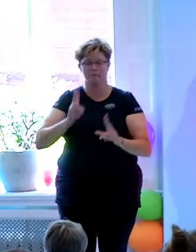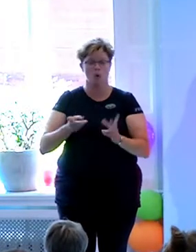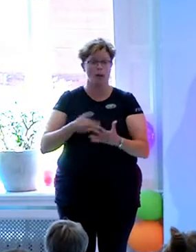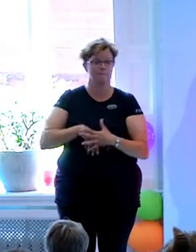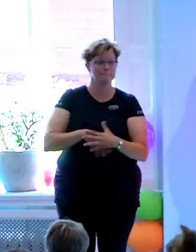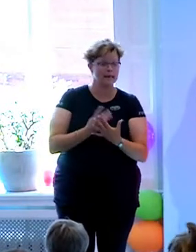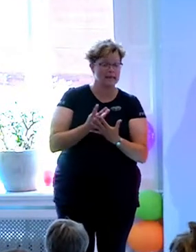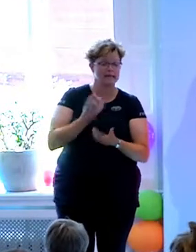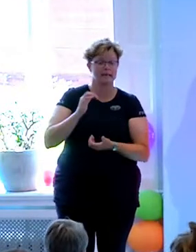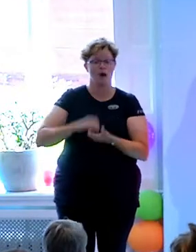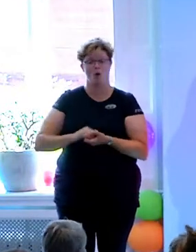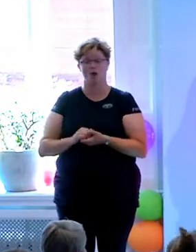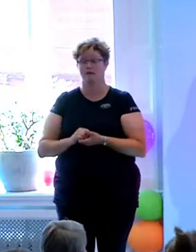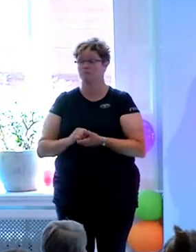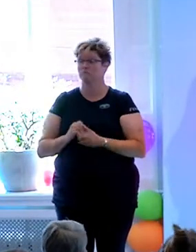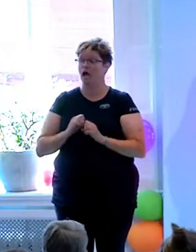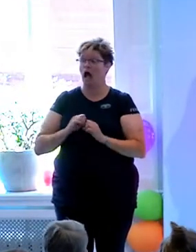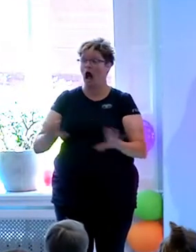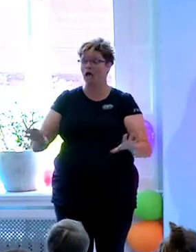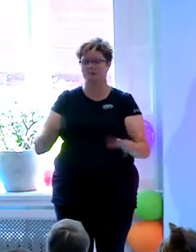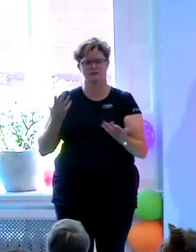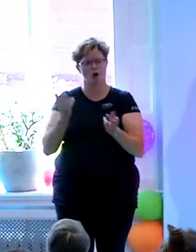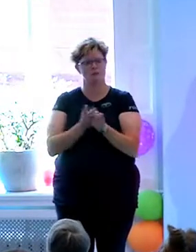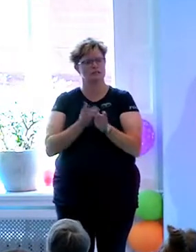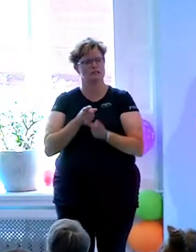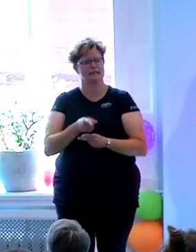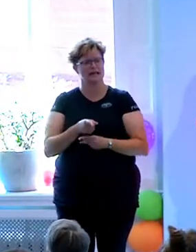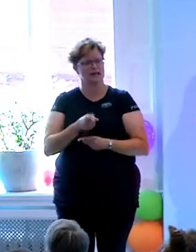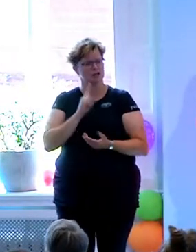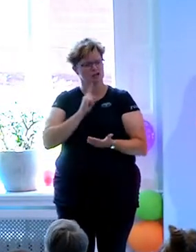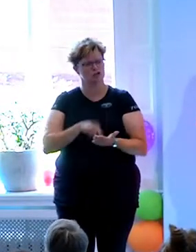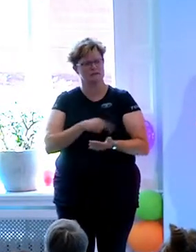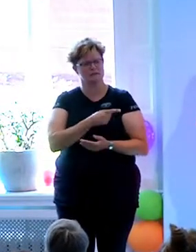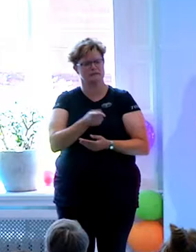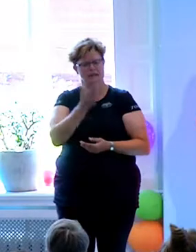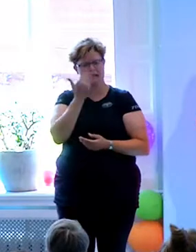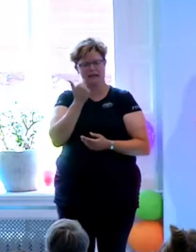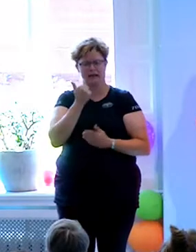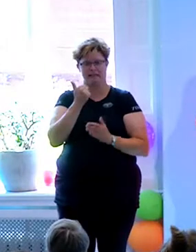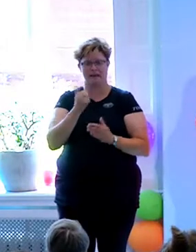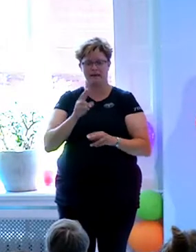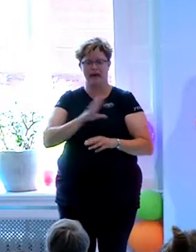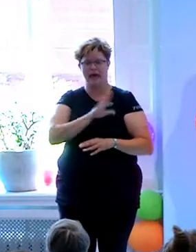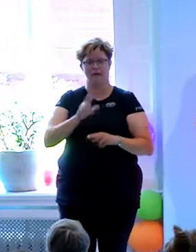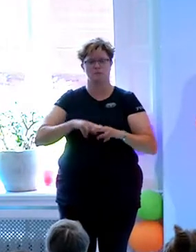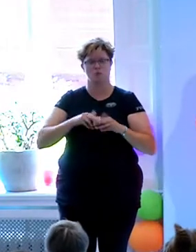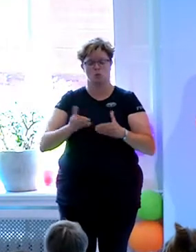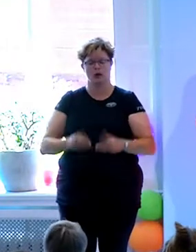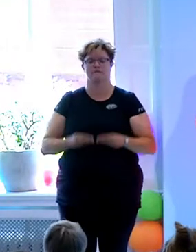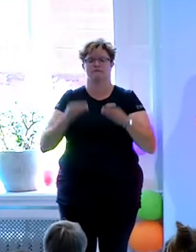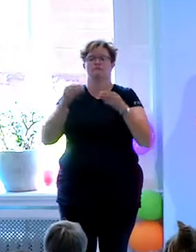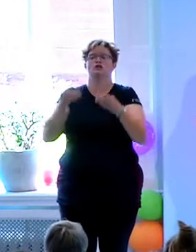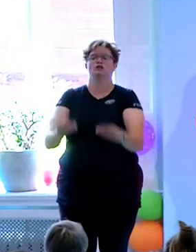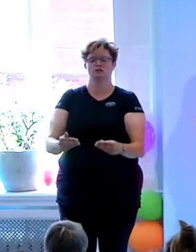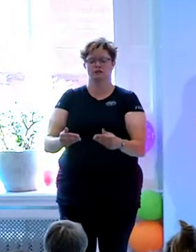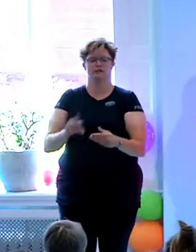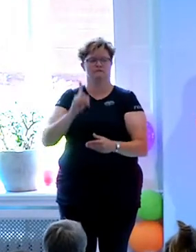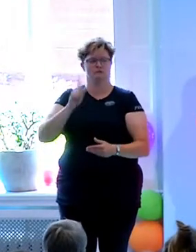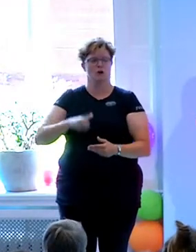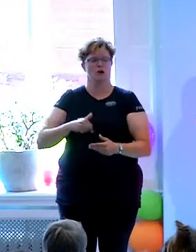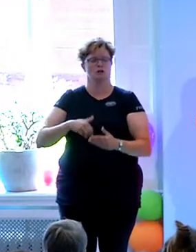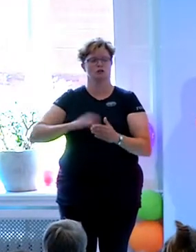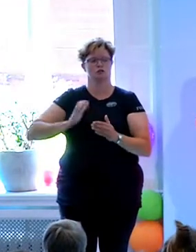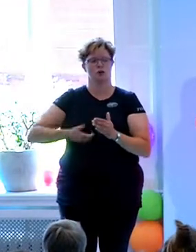medialt och överhuvudtaget. Vad betyder det för att vi ska kunna flytta fram positionerna för damfotbollen? Det